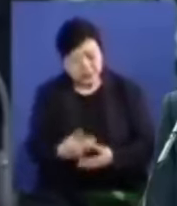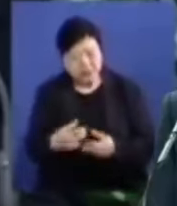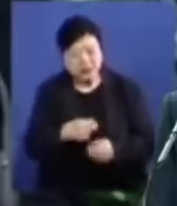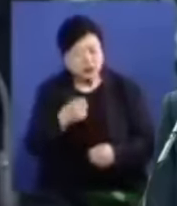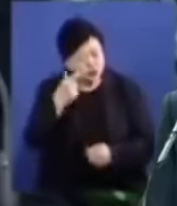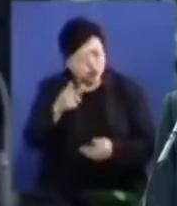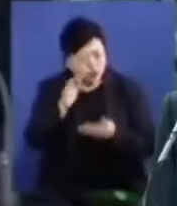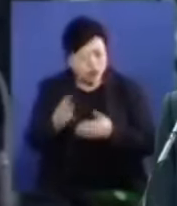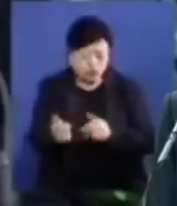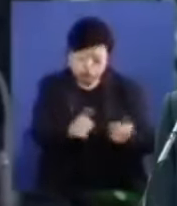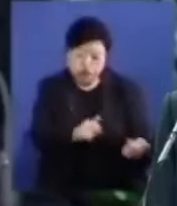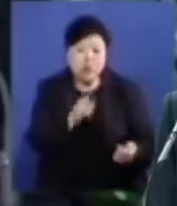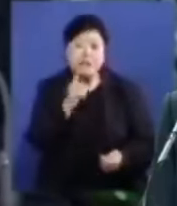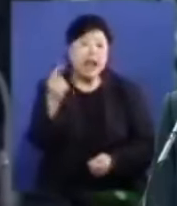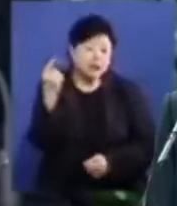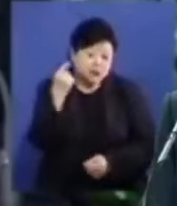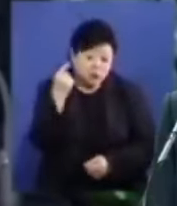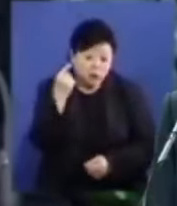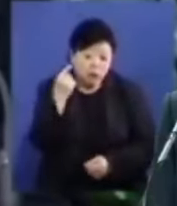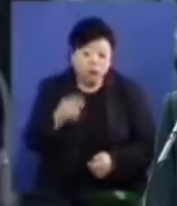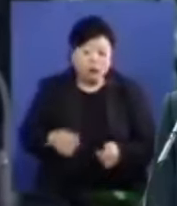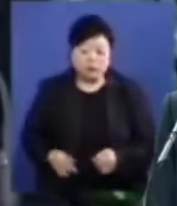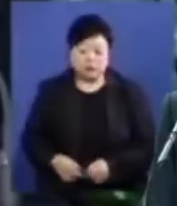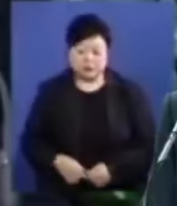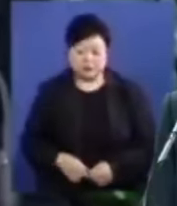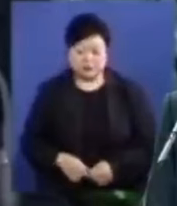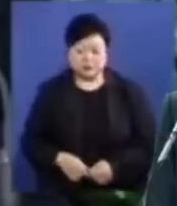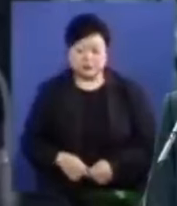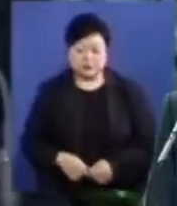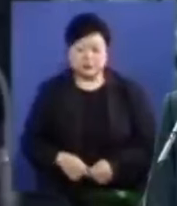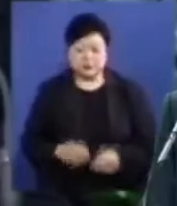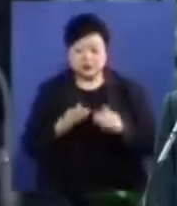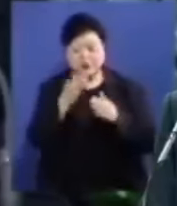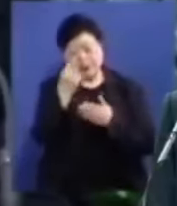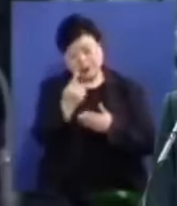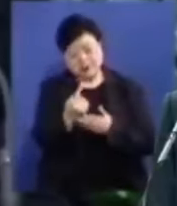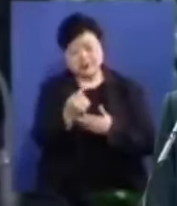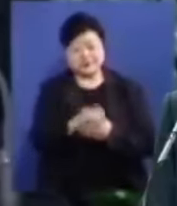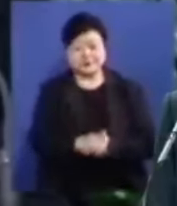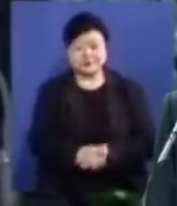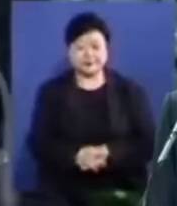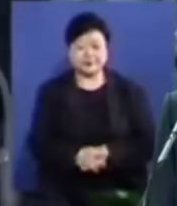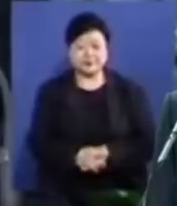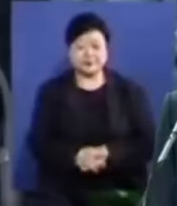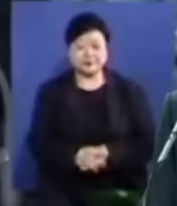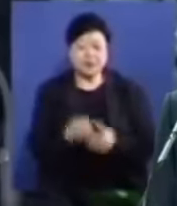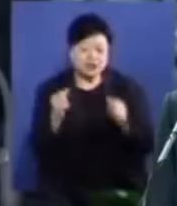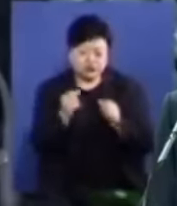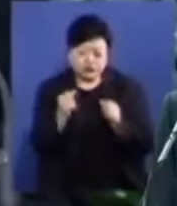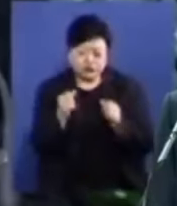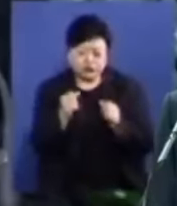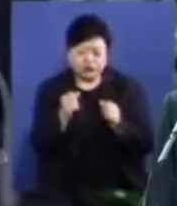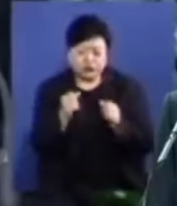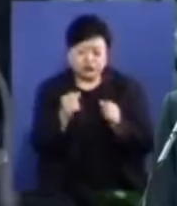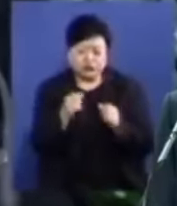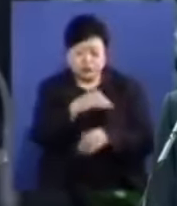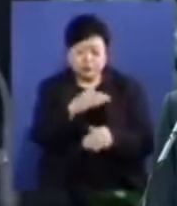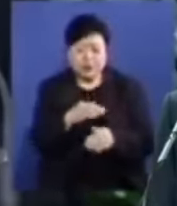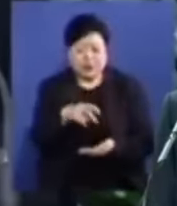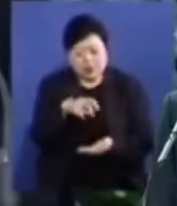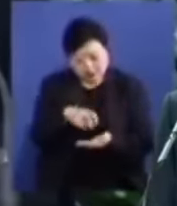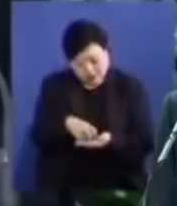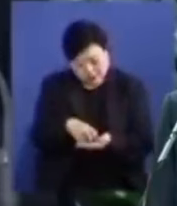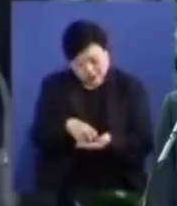6달밖에 못 산다고 하는 사형선고를 받고 집에 와서 추운 냉돌방 구석에